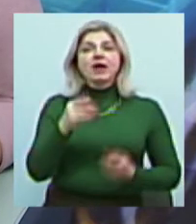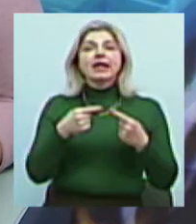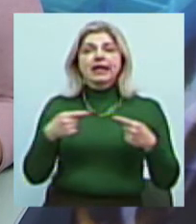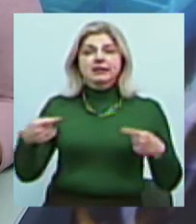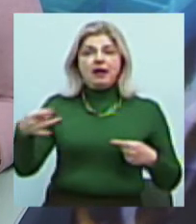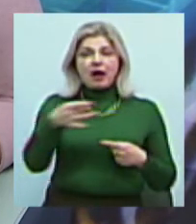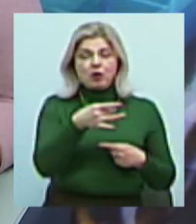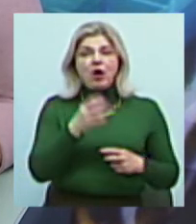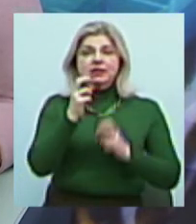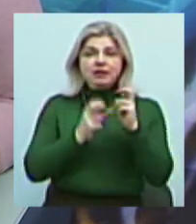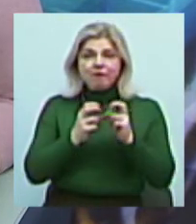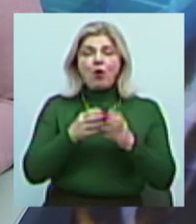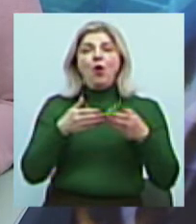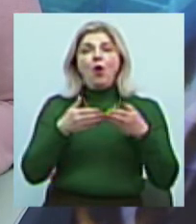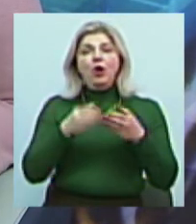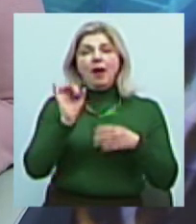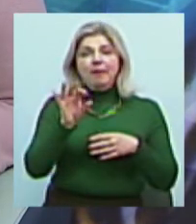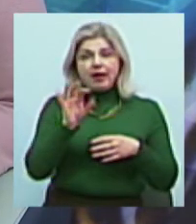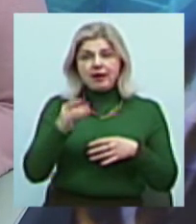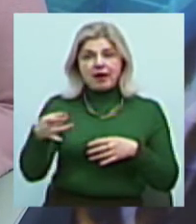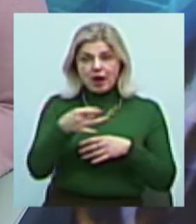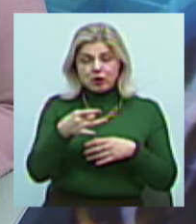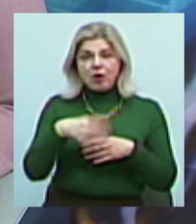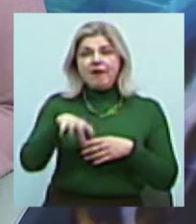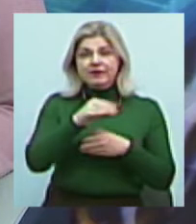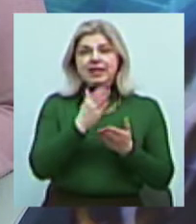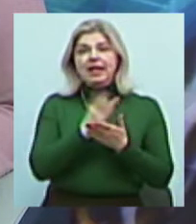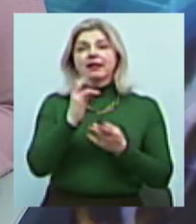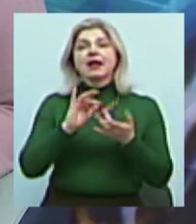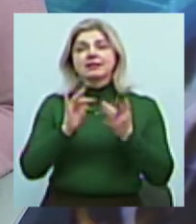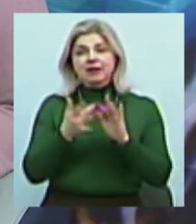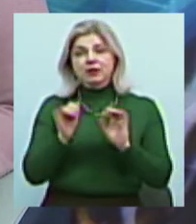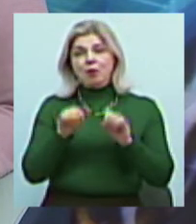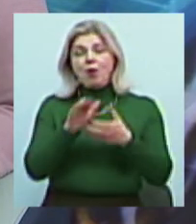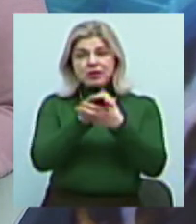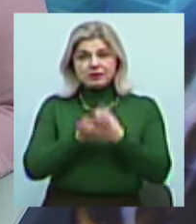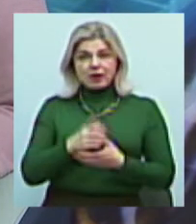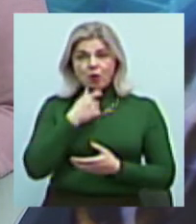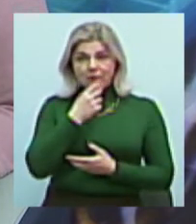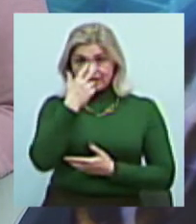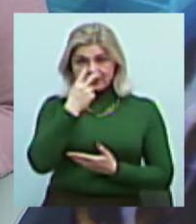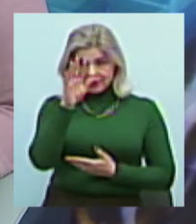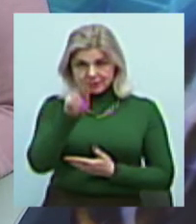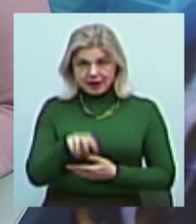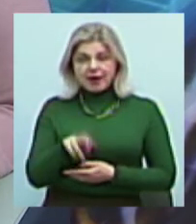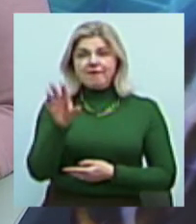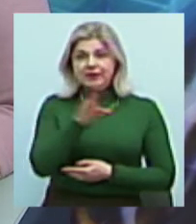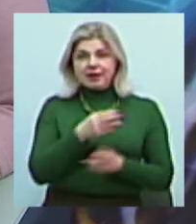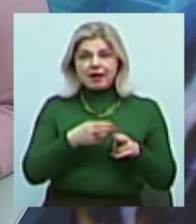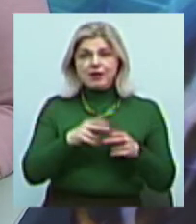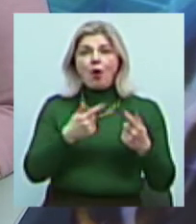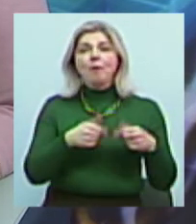районах, там і в Заводському, і в Корабельному районі. Вони всі у нас, проєкт є на сайті, можна ознайомитися зі всіми цими об'єктами